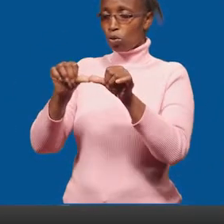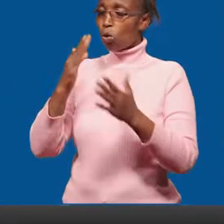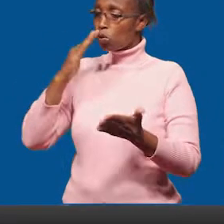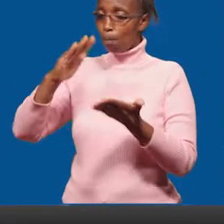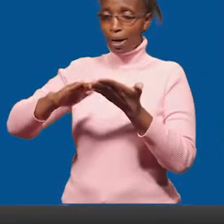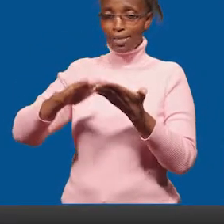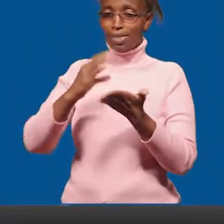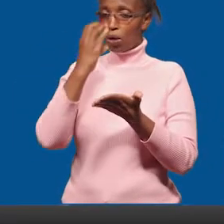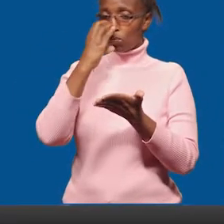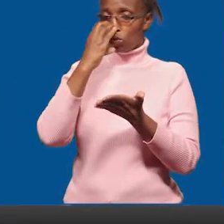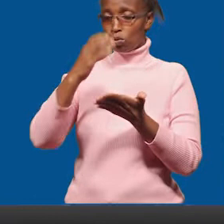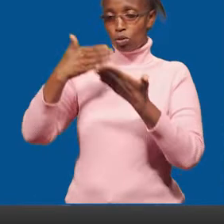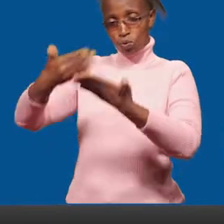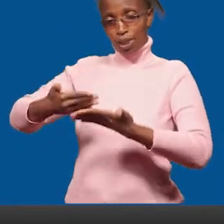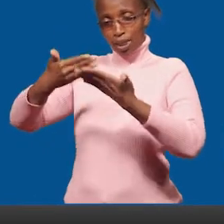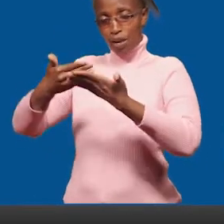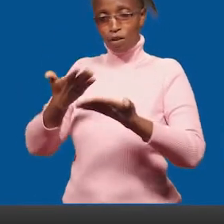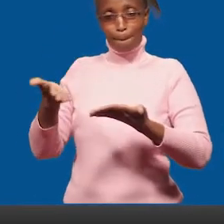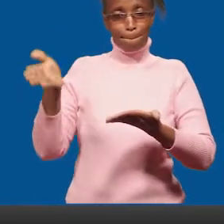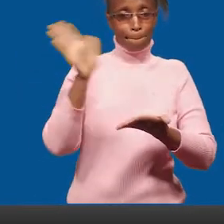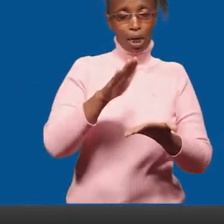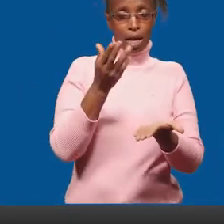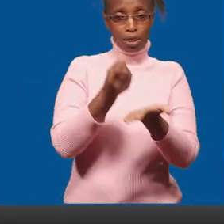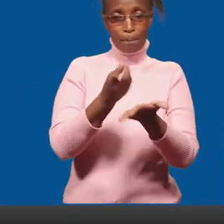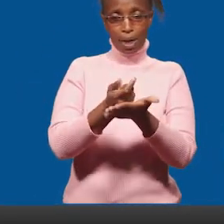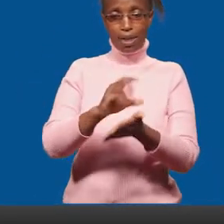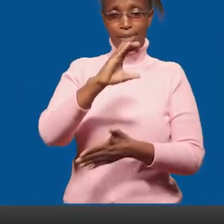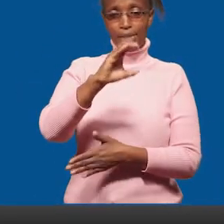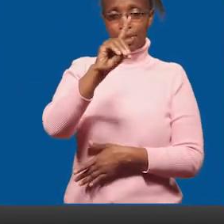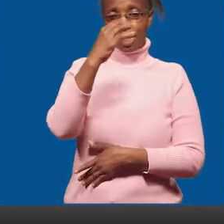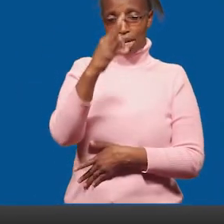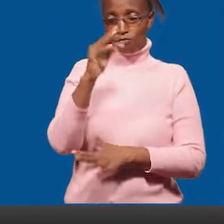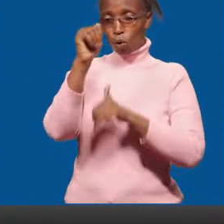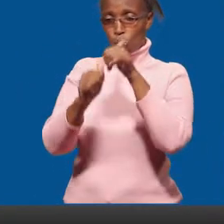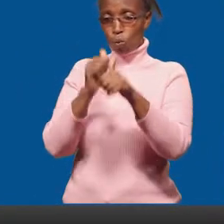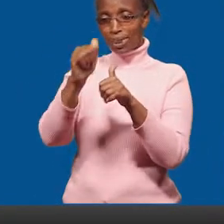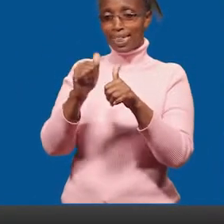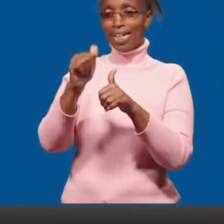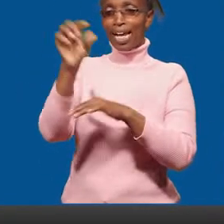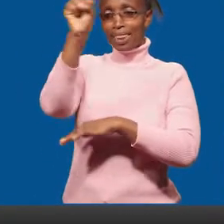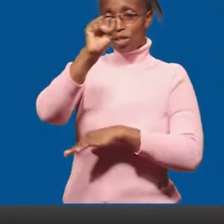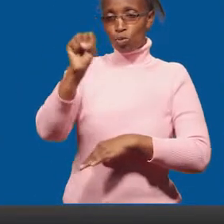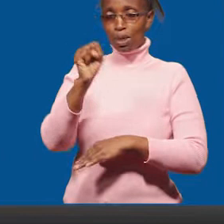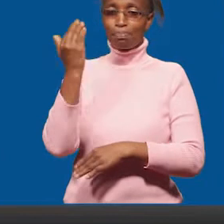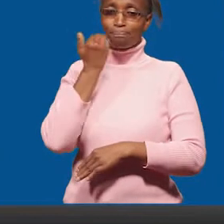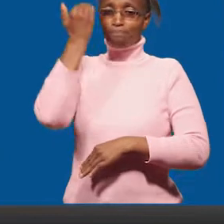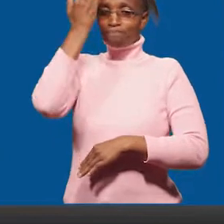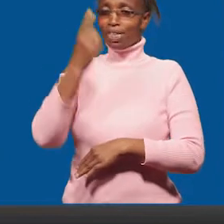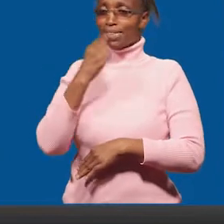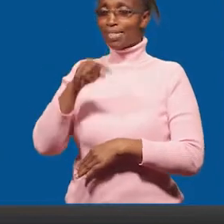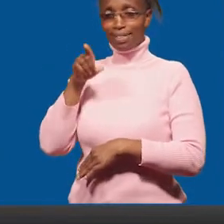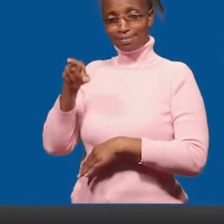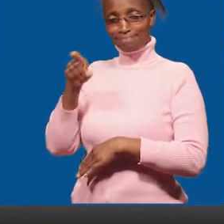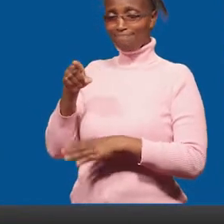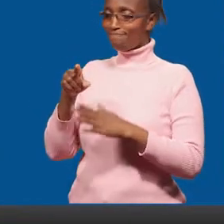hao wakimsihi Rais William Ruto kurejesha fedha za maendeleo ya maeneo bunge CDF ambayo ya mahakama ya upeo ilishikilia kuwa fedha